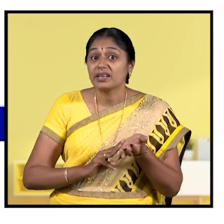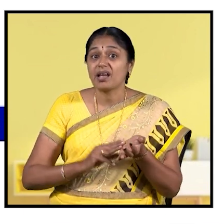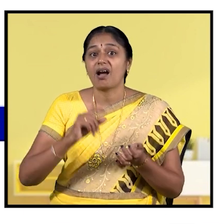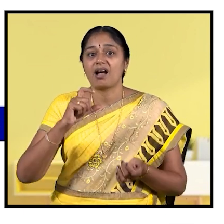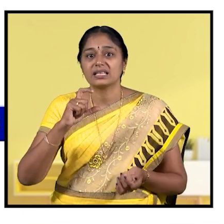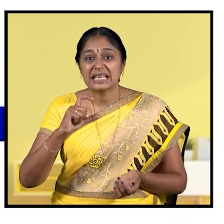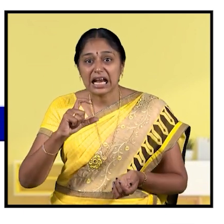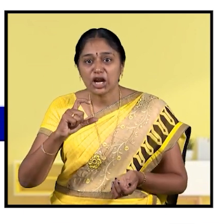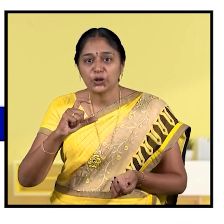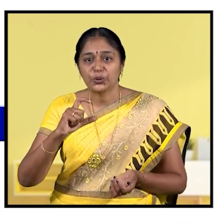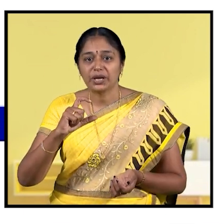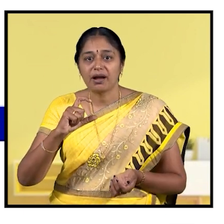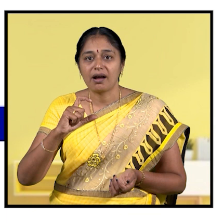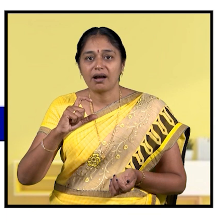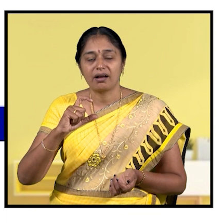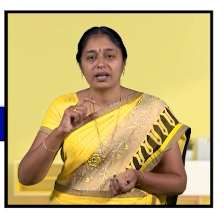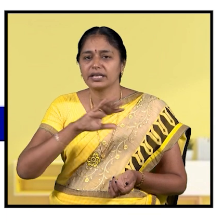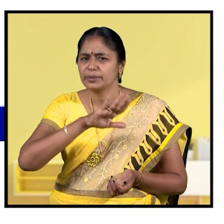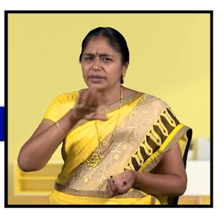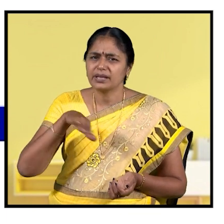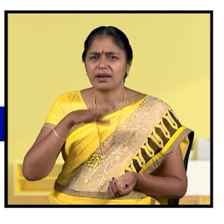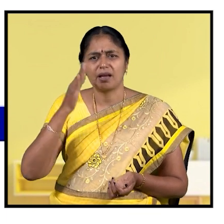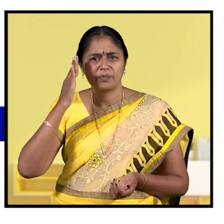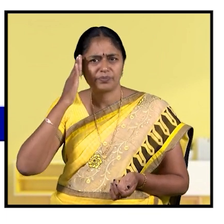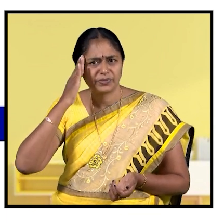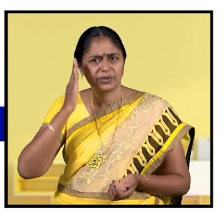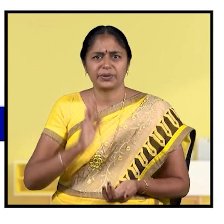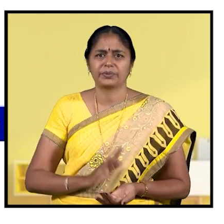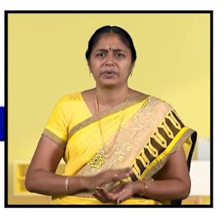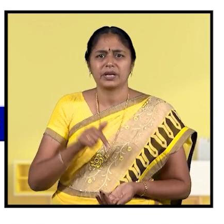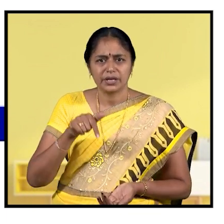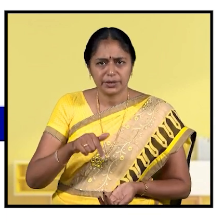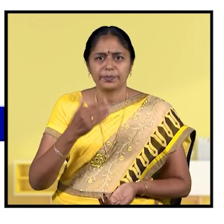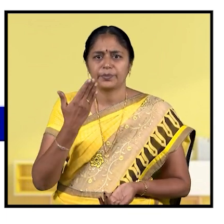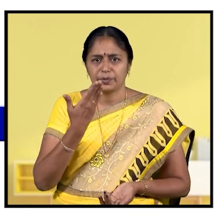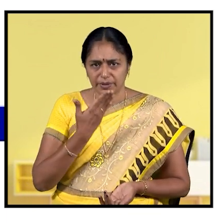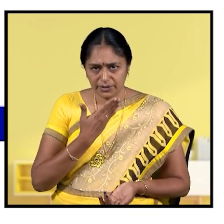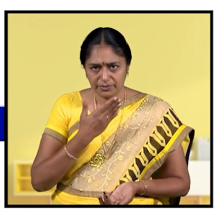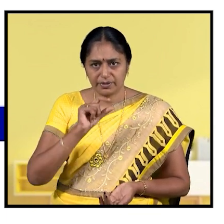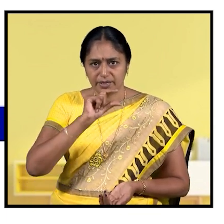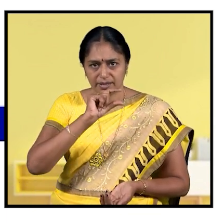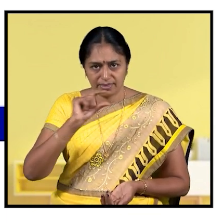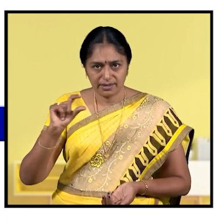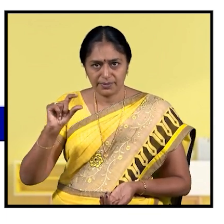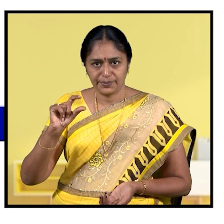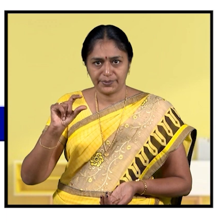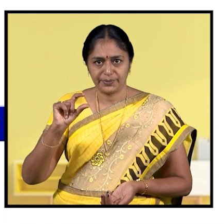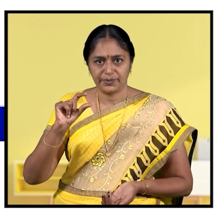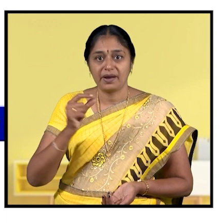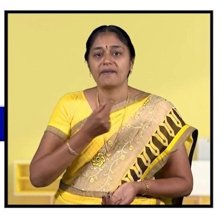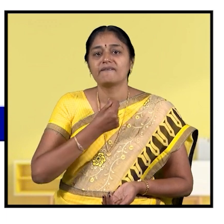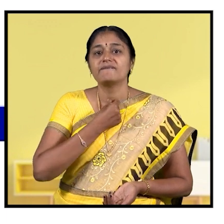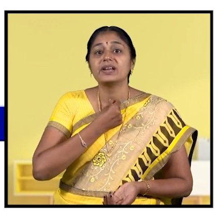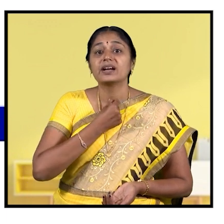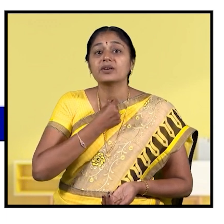சிக்கன்குனியா, டெங்கு மற்றும் ஃபிலேரியா பற்றி நன்றாக தெரிந்து கொண்டோம். இப்போ நாம் இங்கே படிக்கக்கூடிய இந்த பாடப்பிரிவில் படிக்கக்கூடிய பாடத்தினுடைய தலைப்புகள் வந்து பார்த்தீங்கன்னாக்க